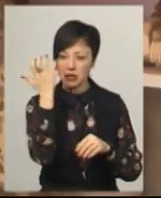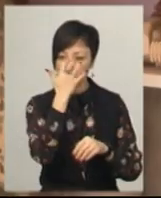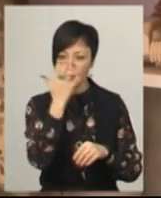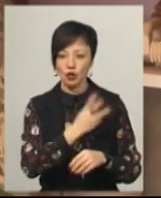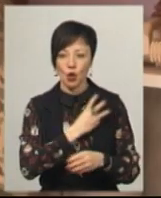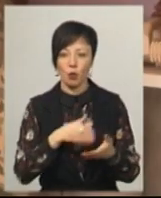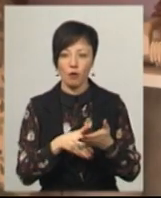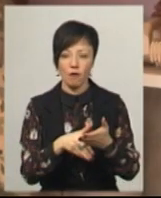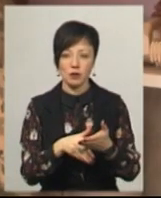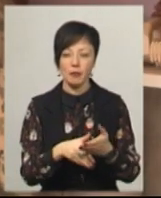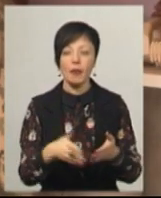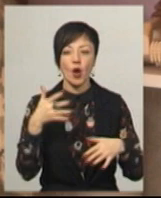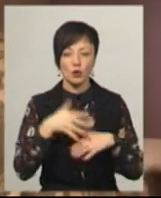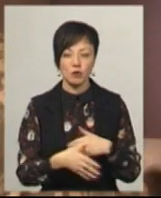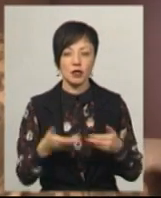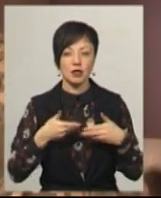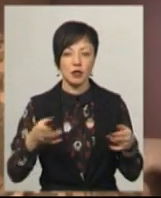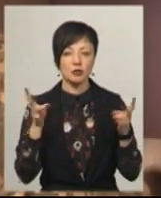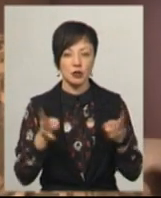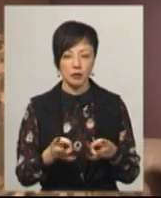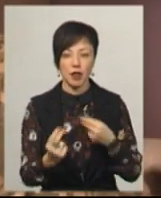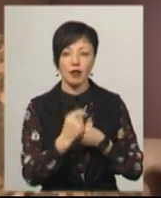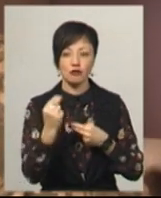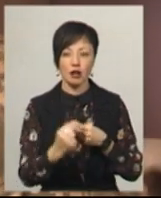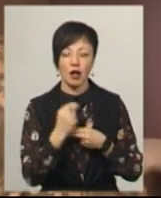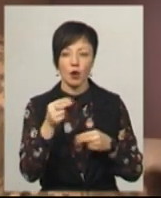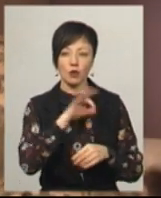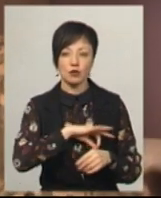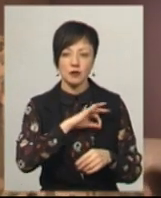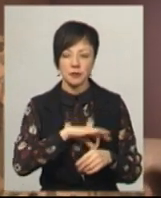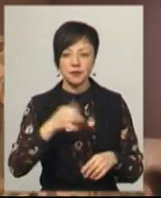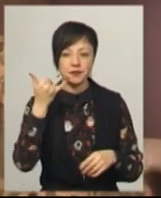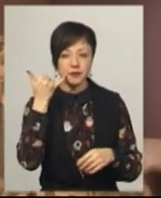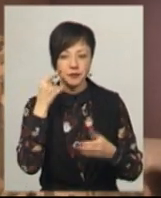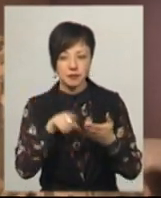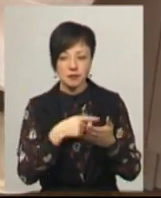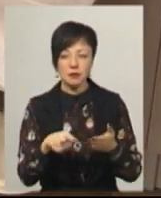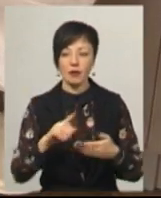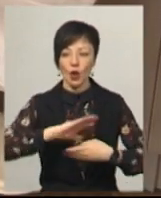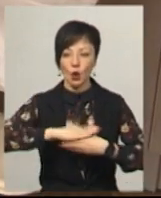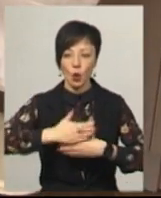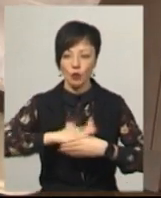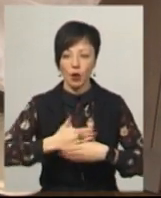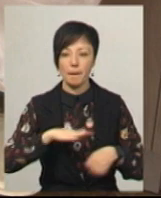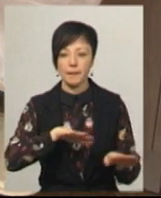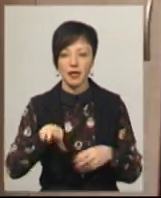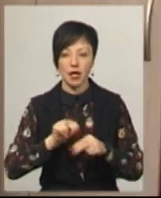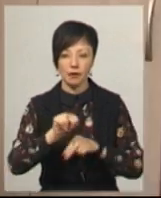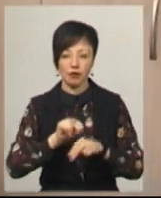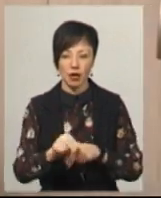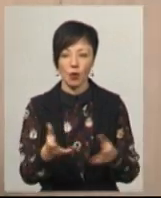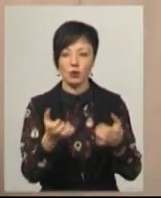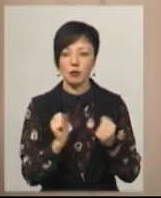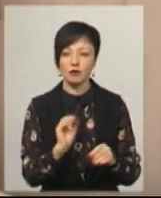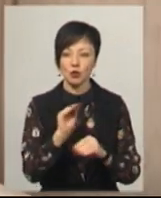добровольці. Вони розуміли наші потреби. Нас навчали користуватися телефонами, ноутбуками. Після навчань, каже Олександр, він